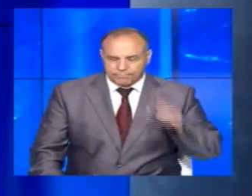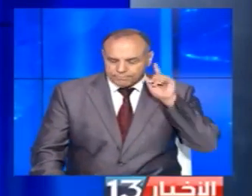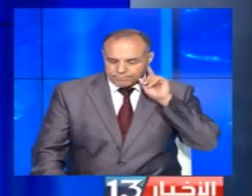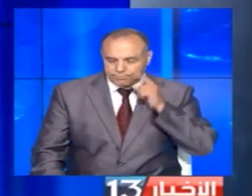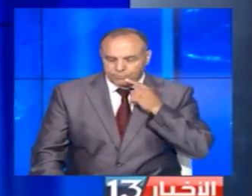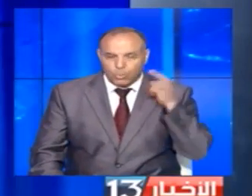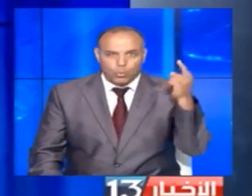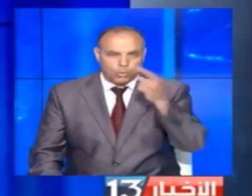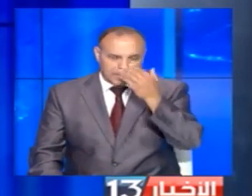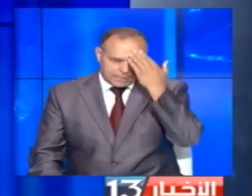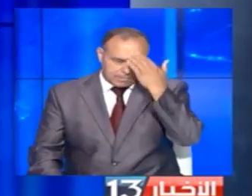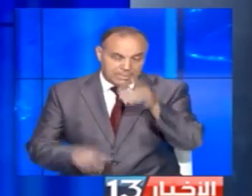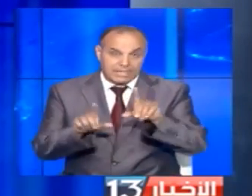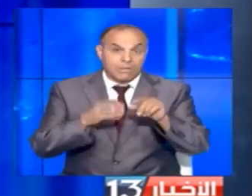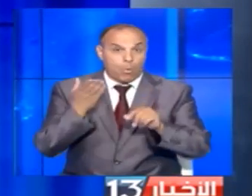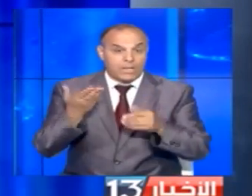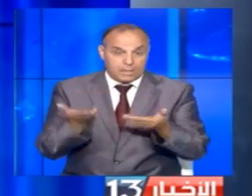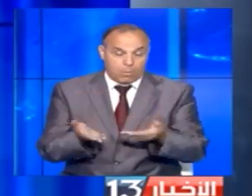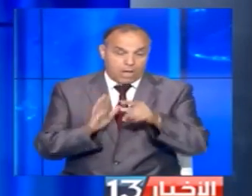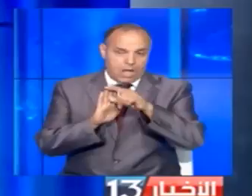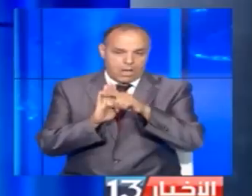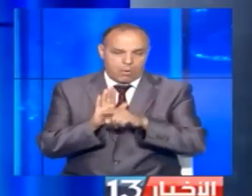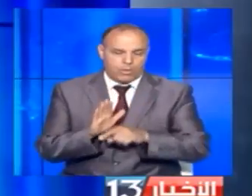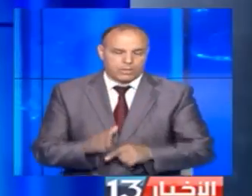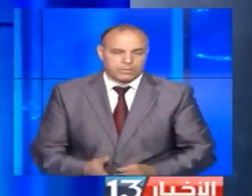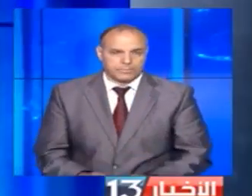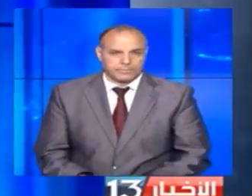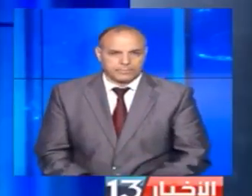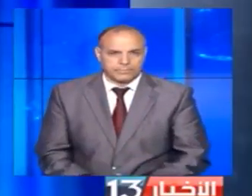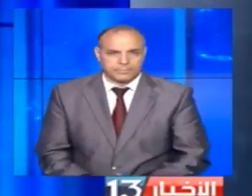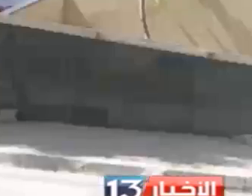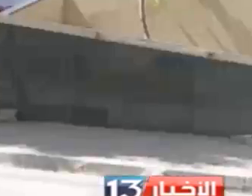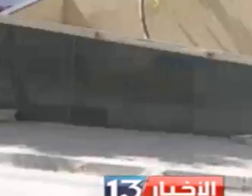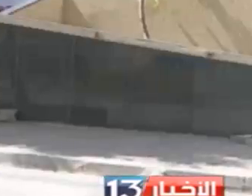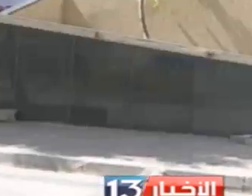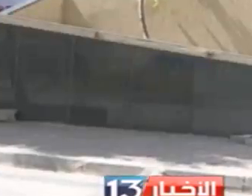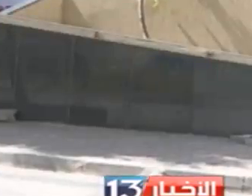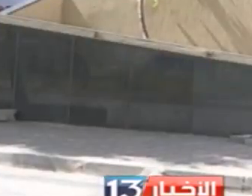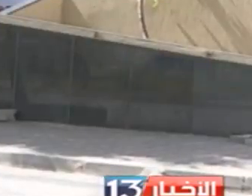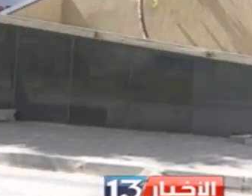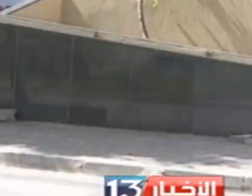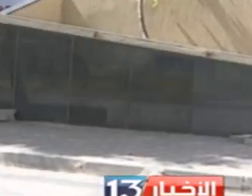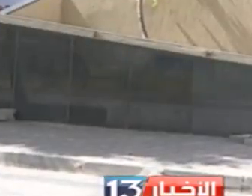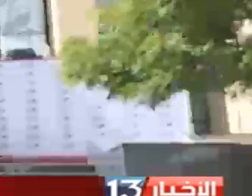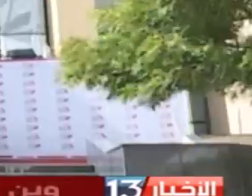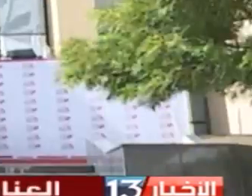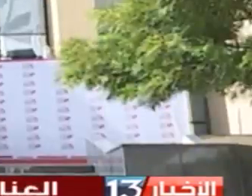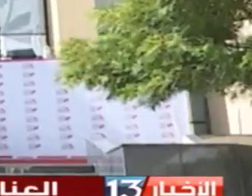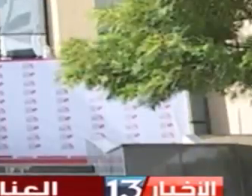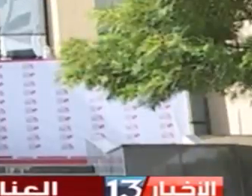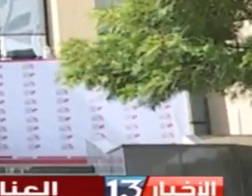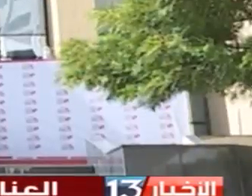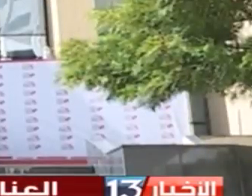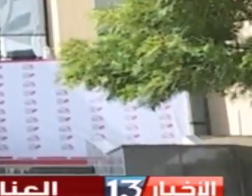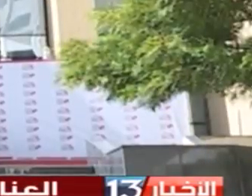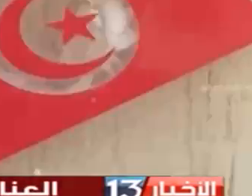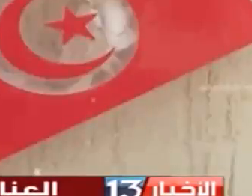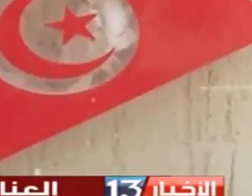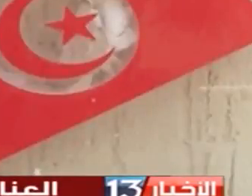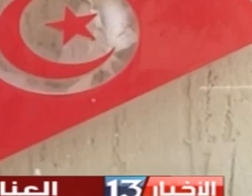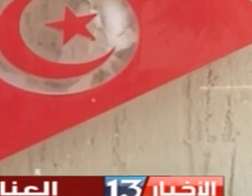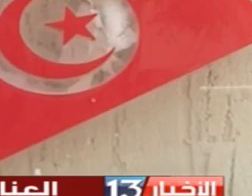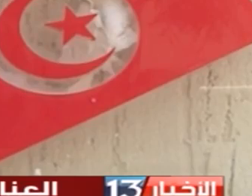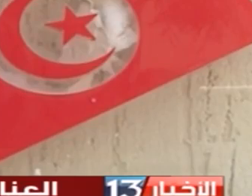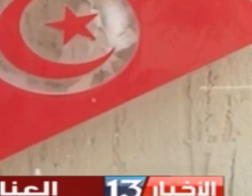نشرة الظهر من القناة الوطنية الأولى ونستهلها بالعناوين. ارتفاع عدد مطالب المتقدمين للترشح